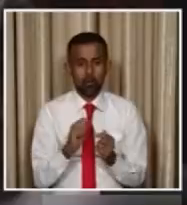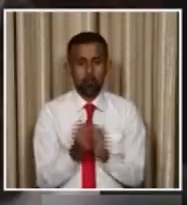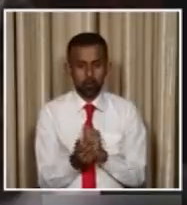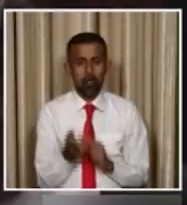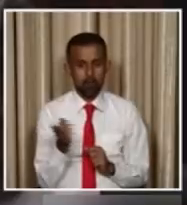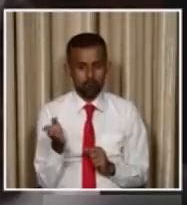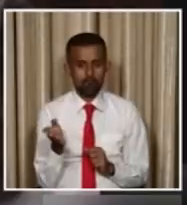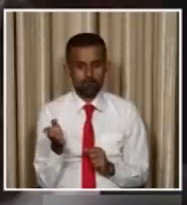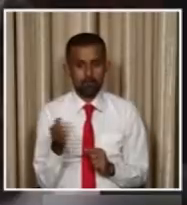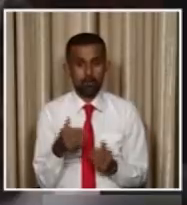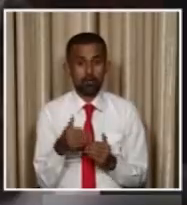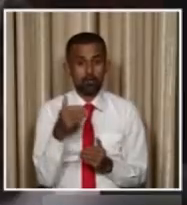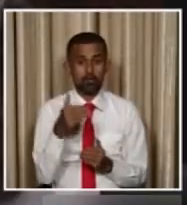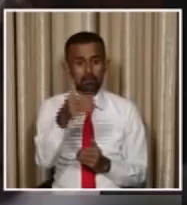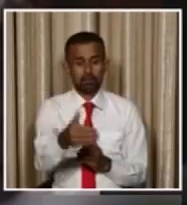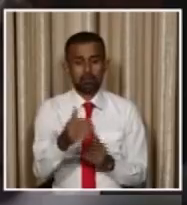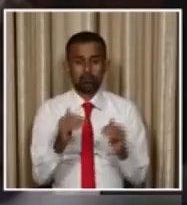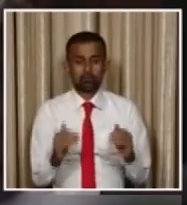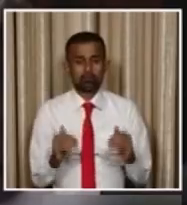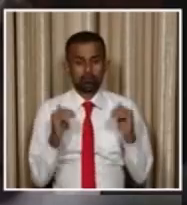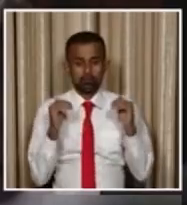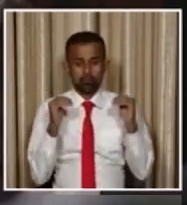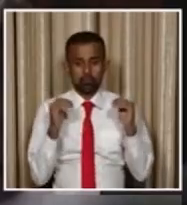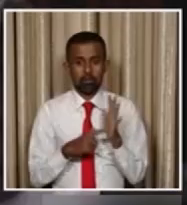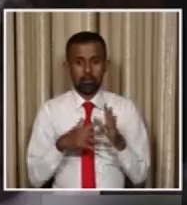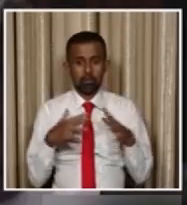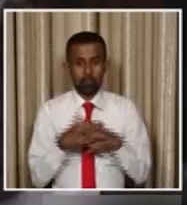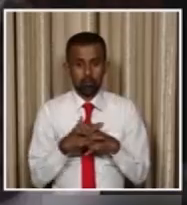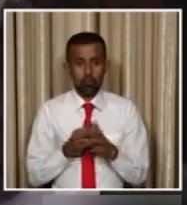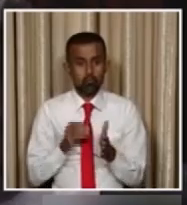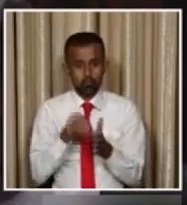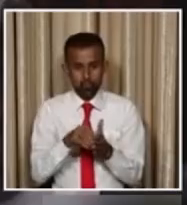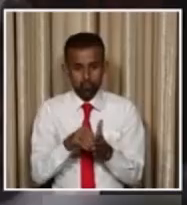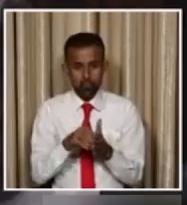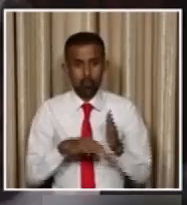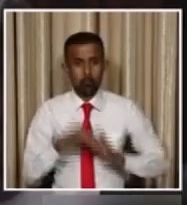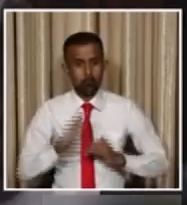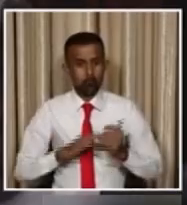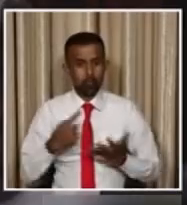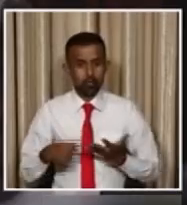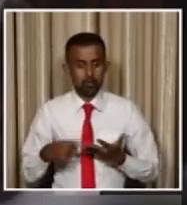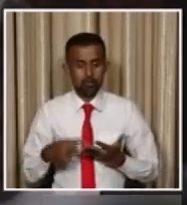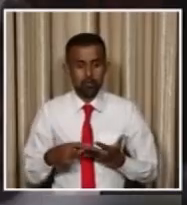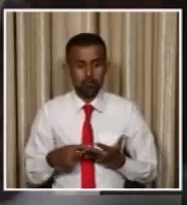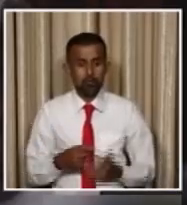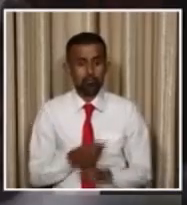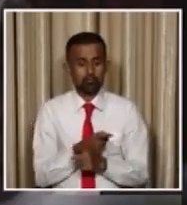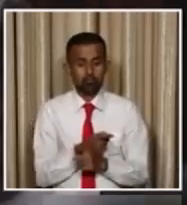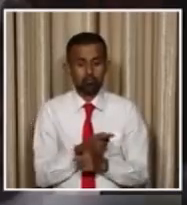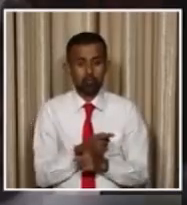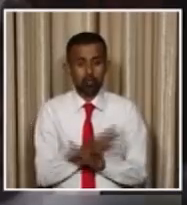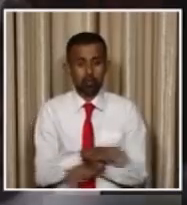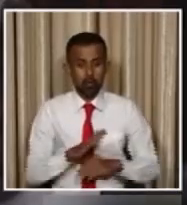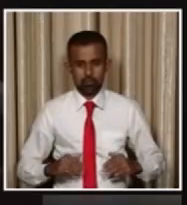කරන්නේ. දැන් මම හිතන්නේ ඉස්සරහට වෙනකොට හොඳ තැනකට ඒ මොකද මේක නීතිය ඇතුළත් වෙන්න ඕනේ. ප්‍රායෝගික දේවල් ඇතුළත් වෙන්න ඕනේ. මේ උගන්වන දේවල් වලට උගන්වන දරුවා